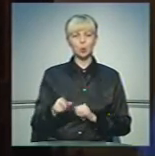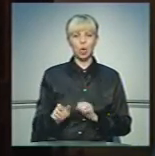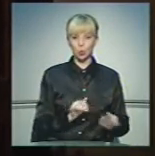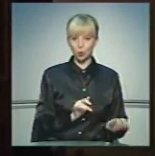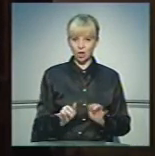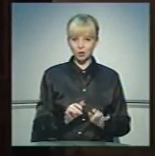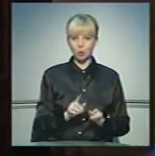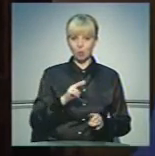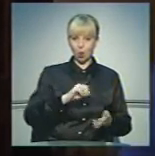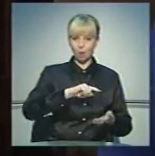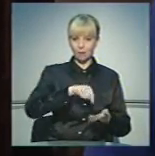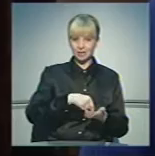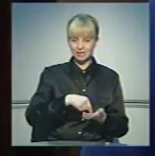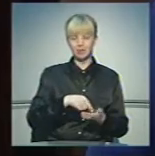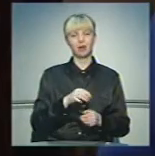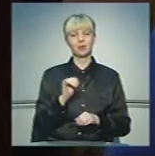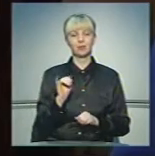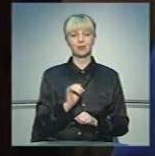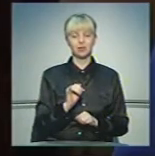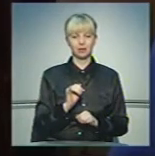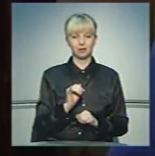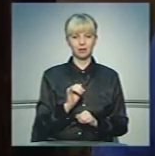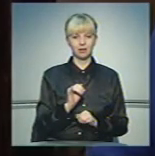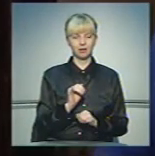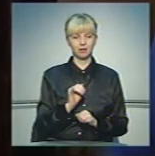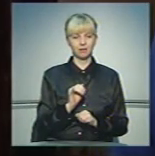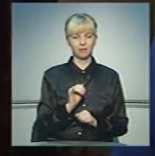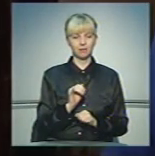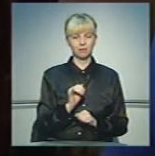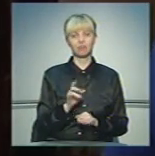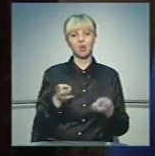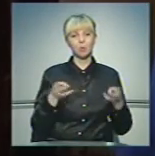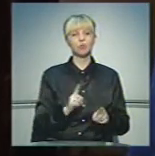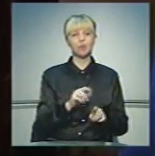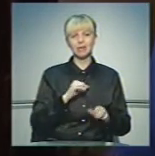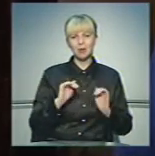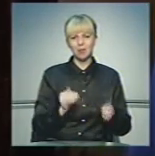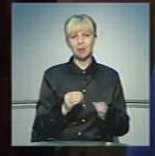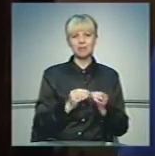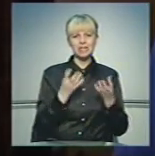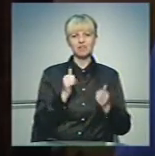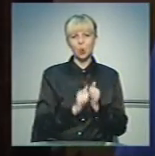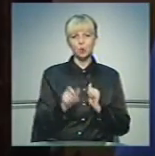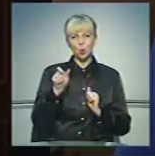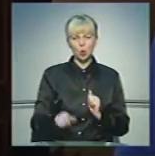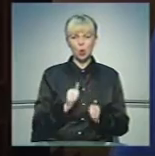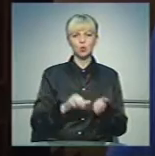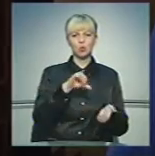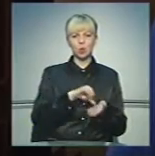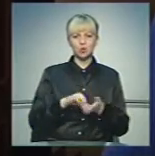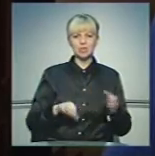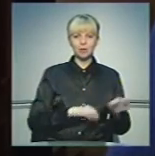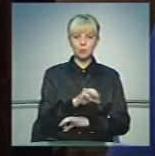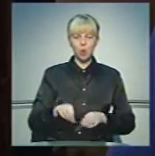рухаються по місті. І, власне, потрібно щонайменше, щоб 10 днів кожна людина, кожен учасник